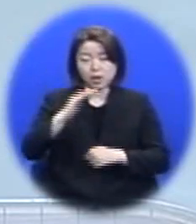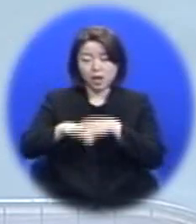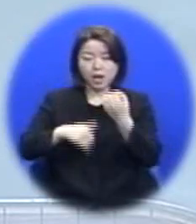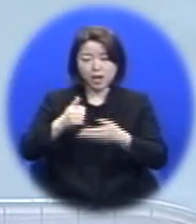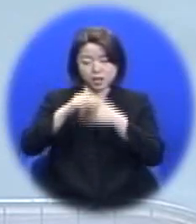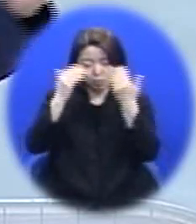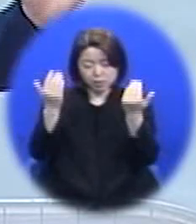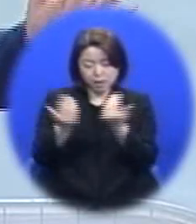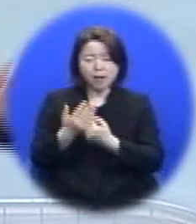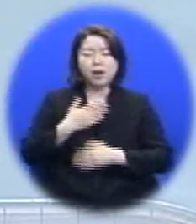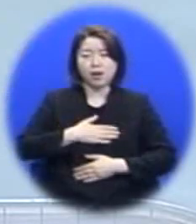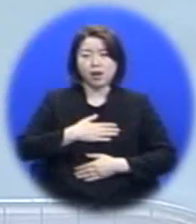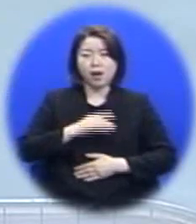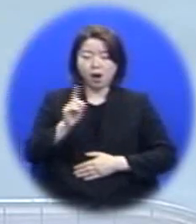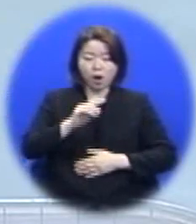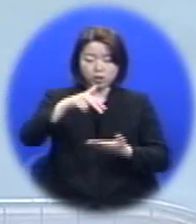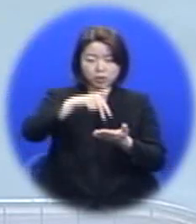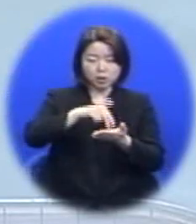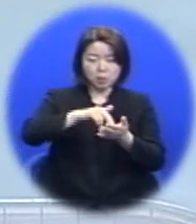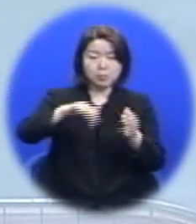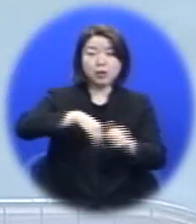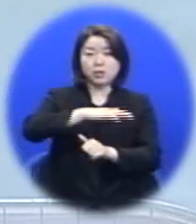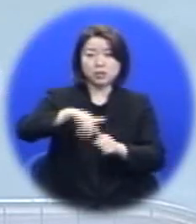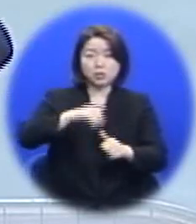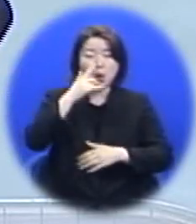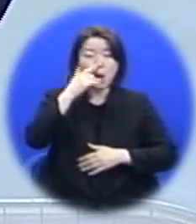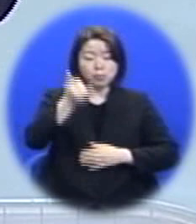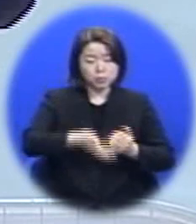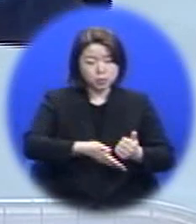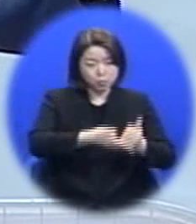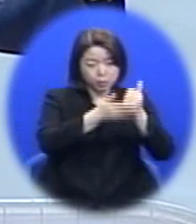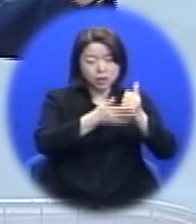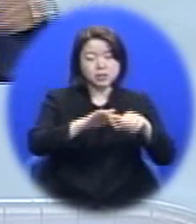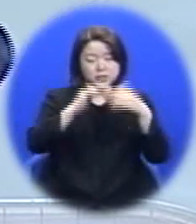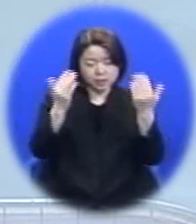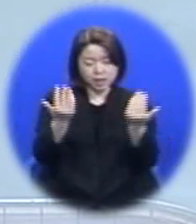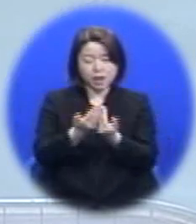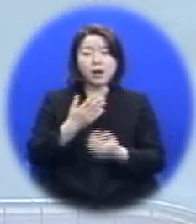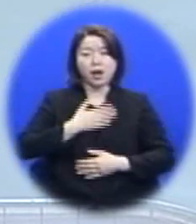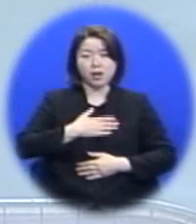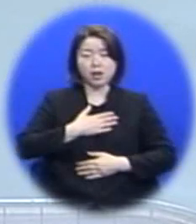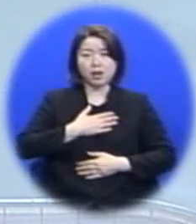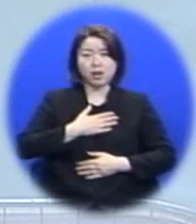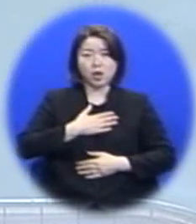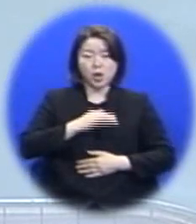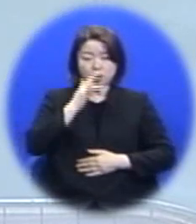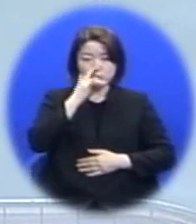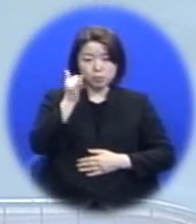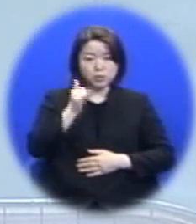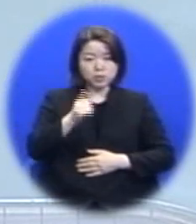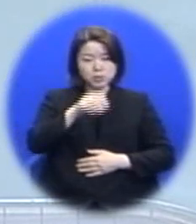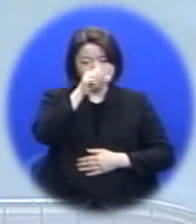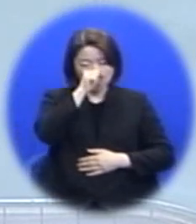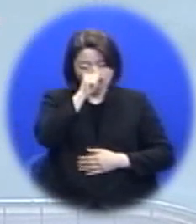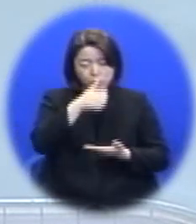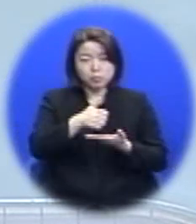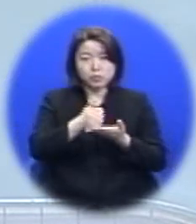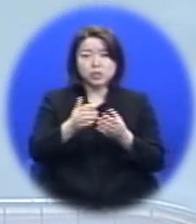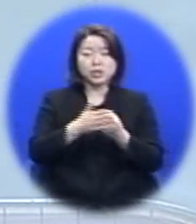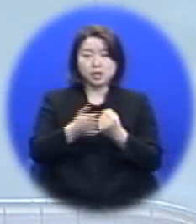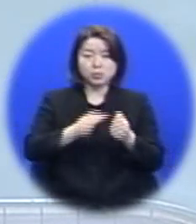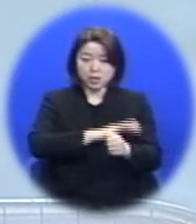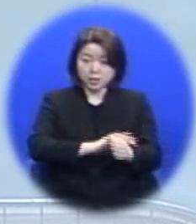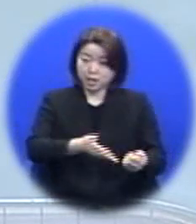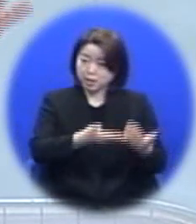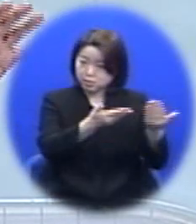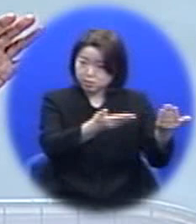어떤 형편에서 부모님을 공경하는지 다 아시잖아요. 부모님이 너무 좋으신 분이니까 잘해드리는 것. 부모님이 말할 수